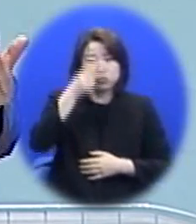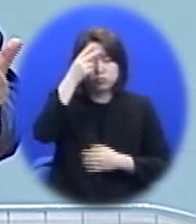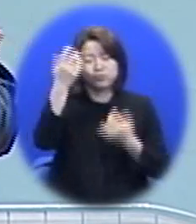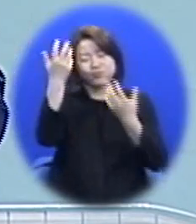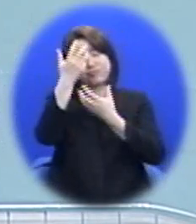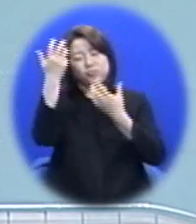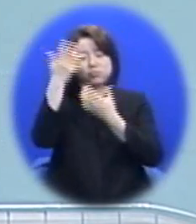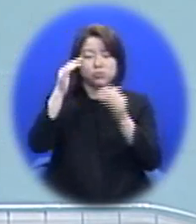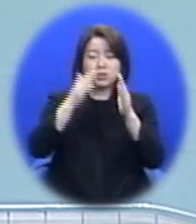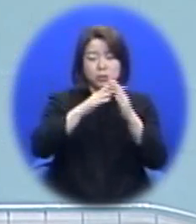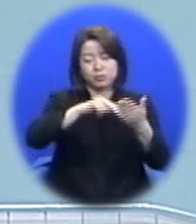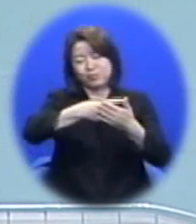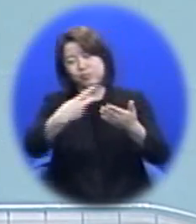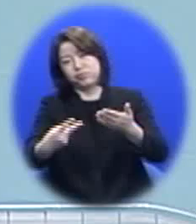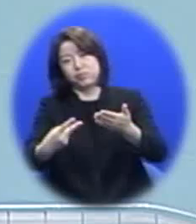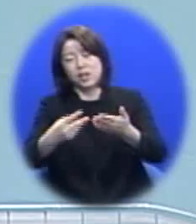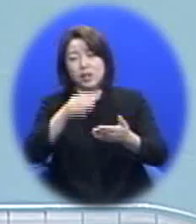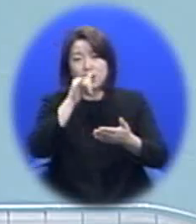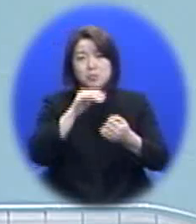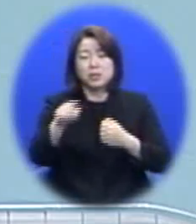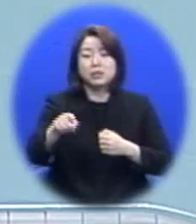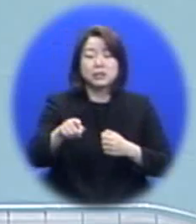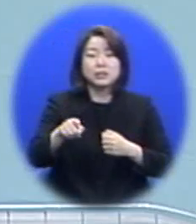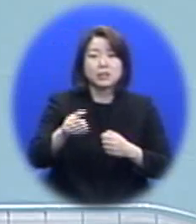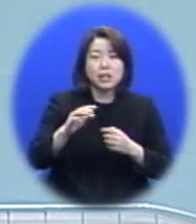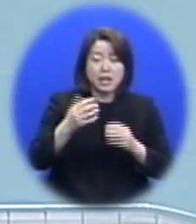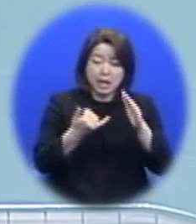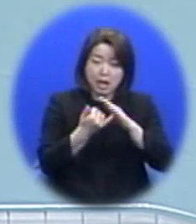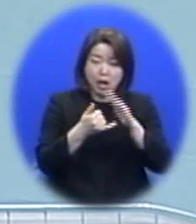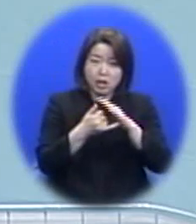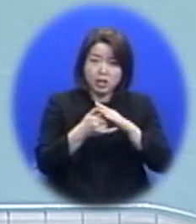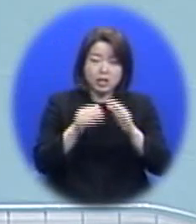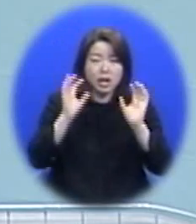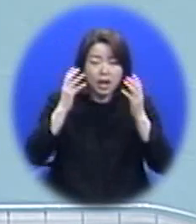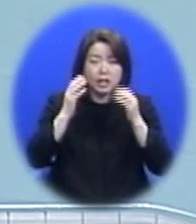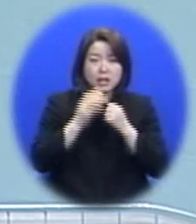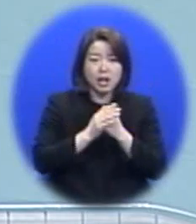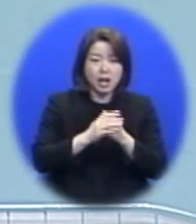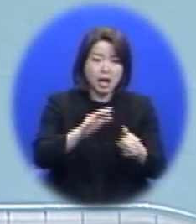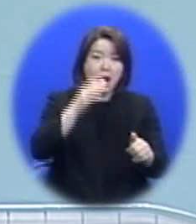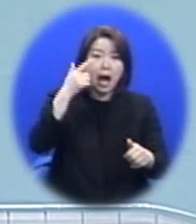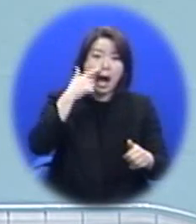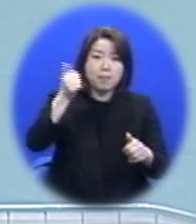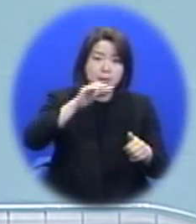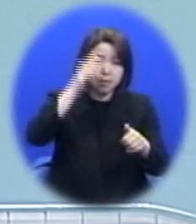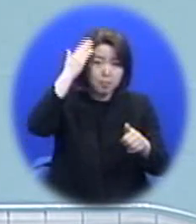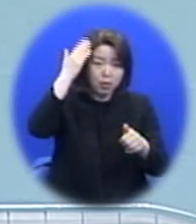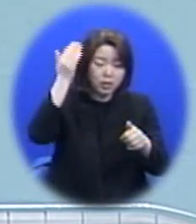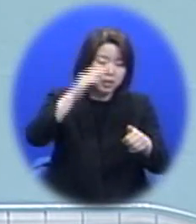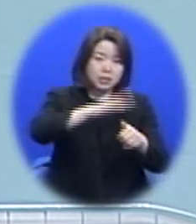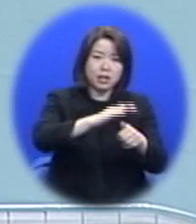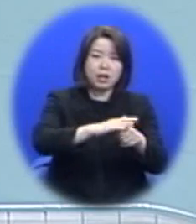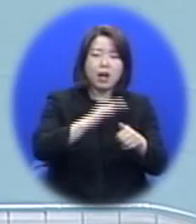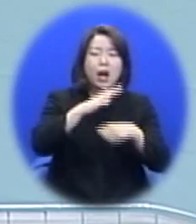들어와서 쓰러지면 그 어린아이가 아버지의 머리에 손을 얹고 하나님 우리 아빠 예수 믿게